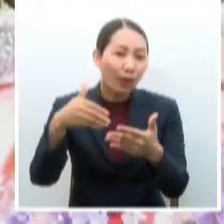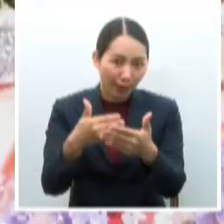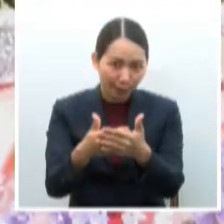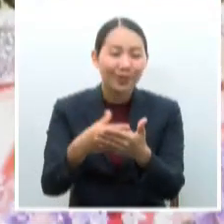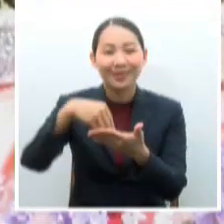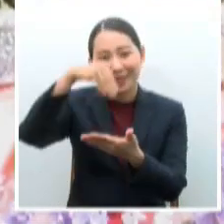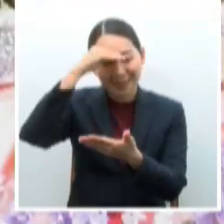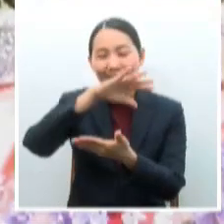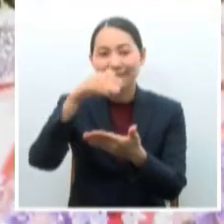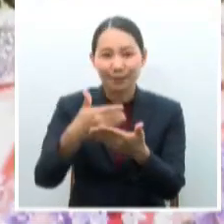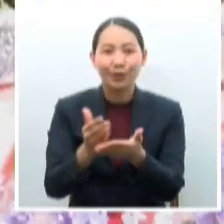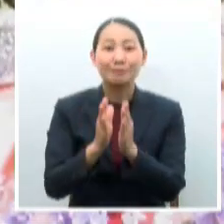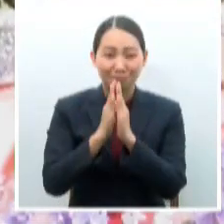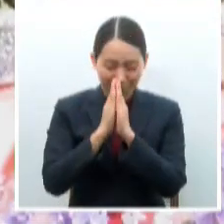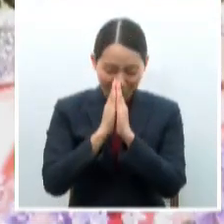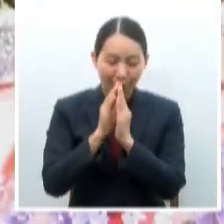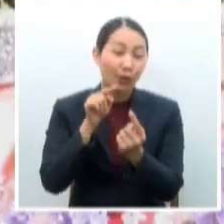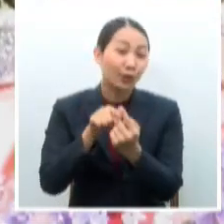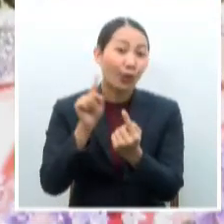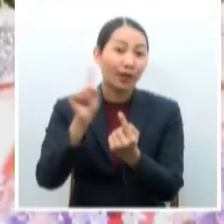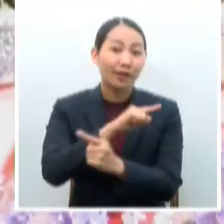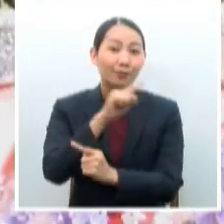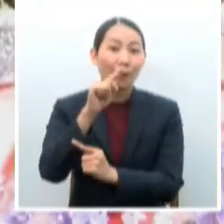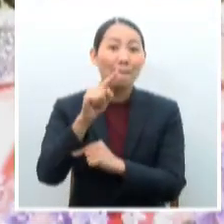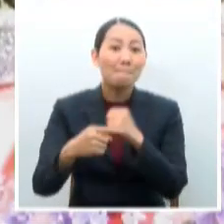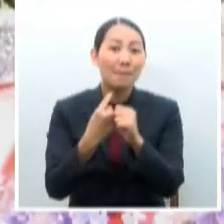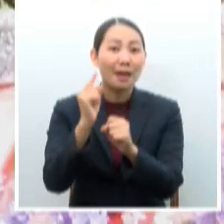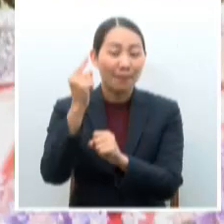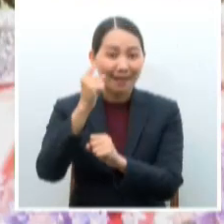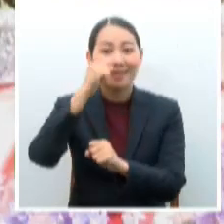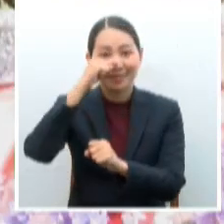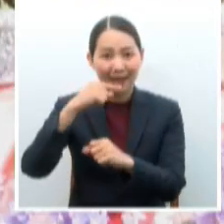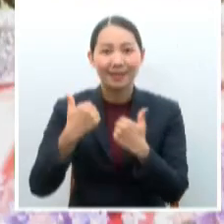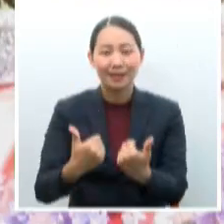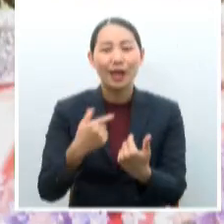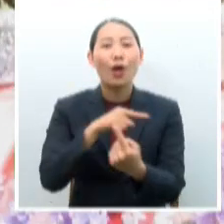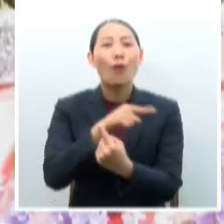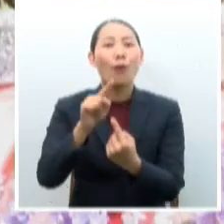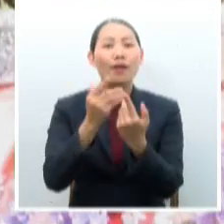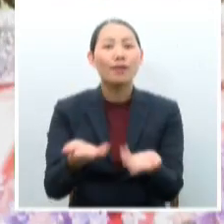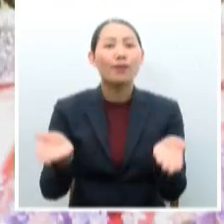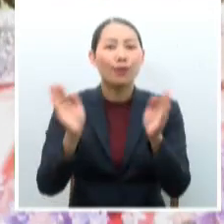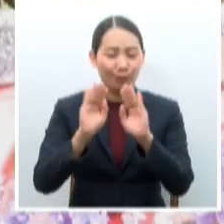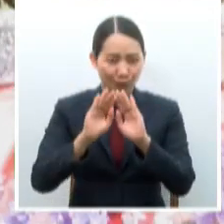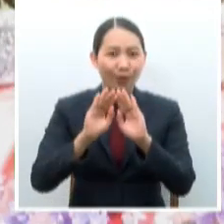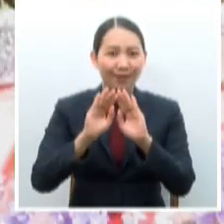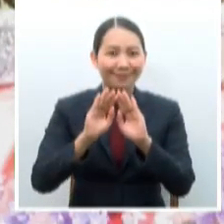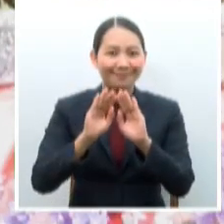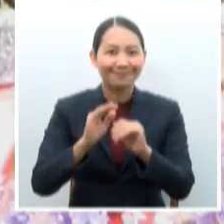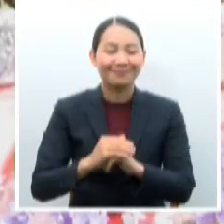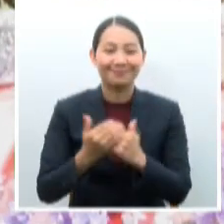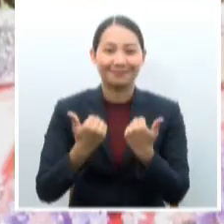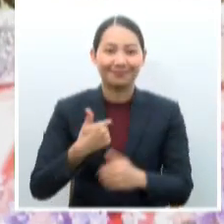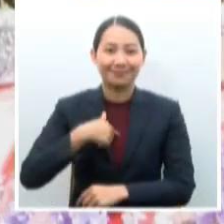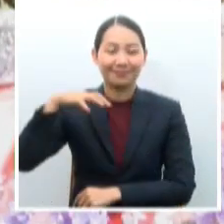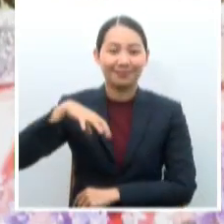วันสงกรานต์วันปีใหม่ไทยนะครับแล้วก็วันครอบครัวในปีนี้นะครับสปท.นะครับโดยกระทรวงศึกษ